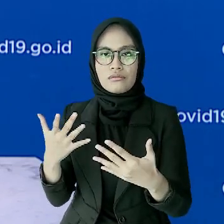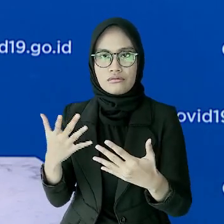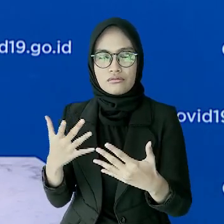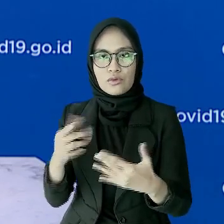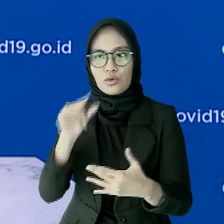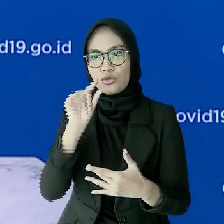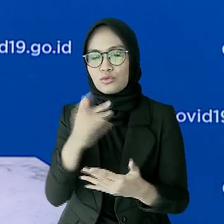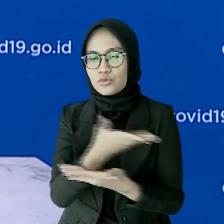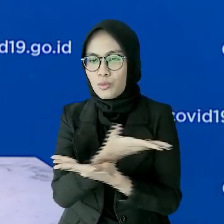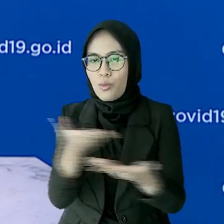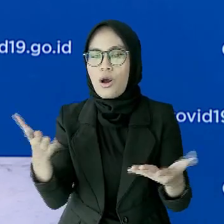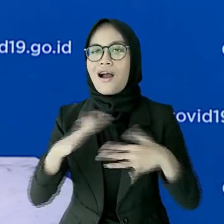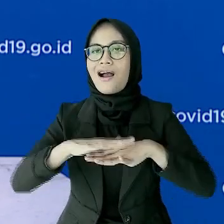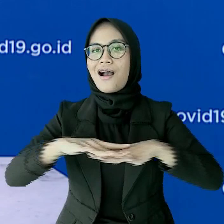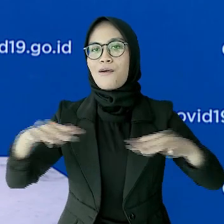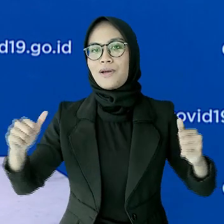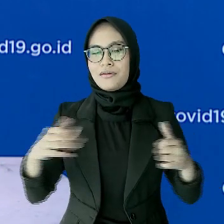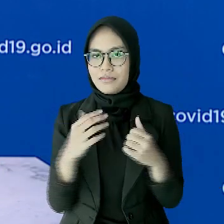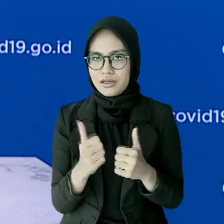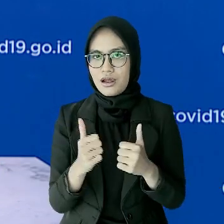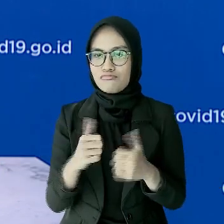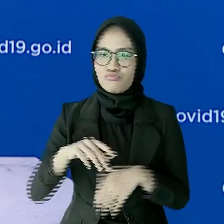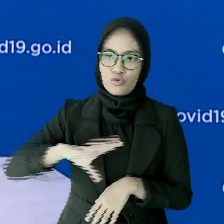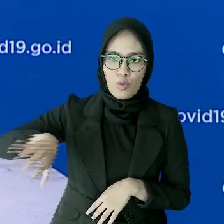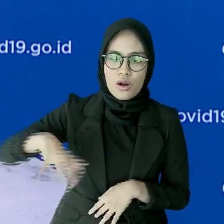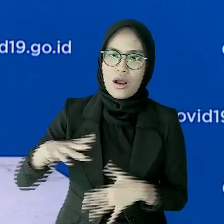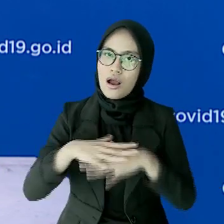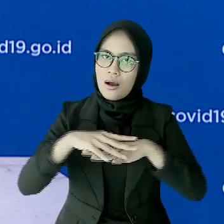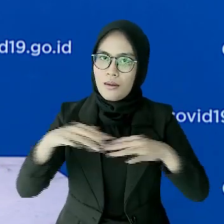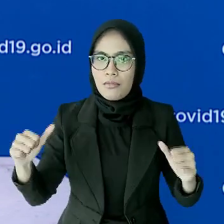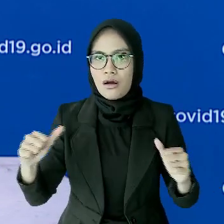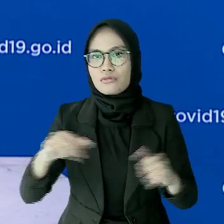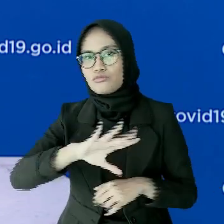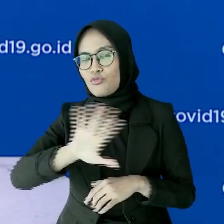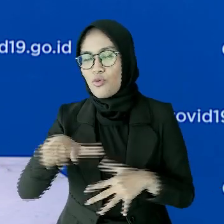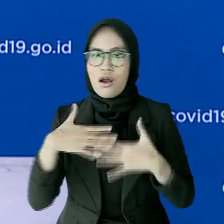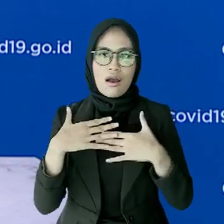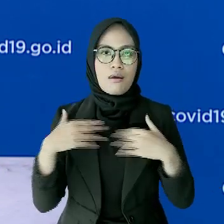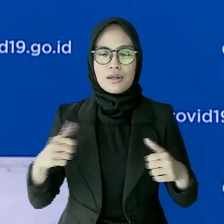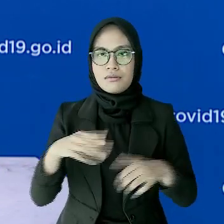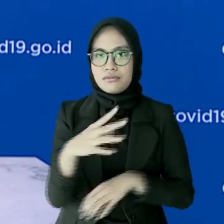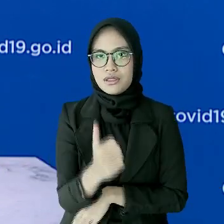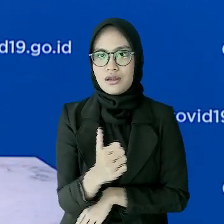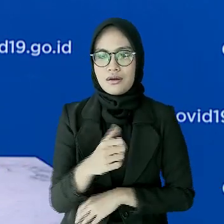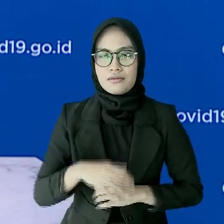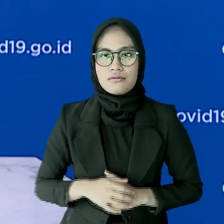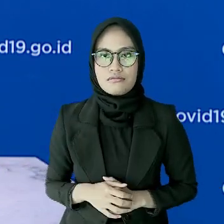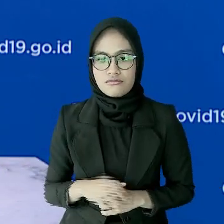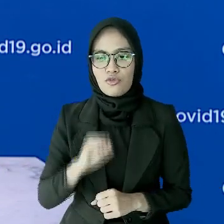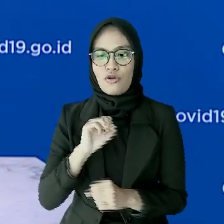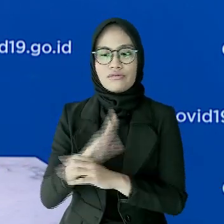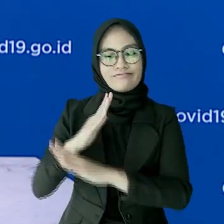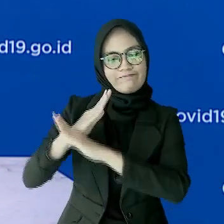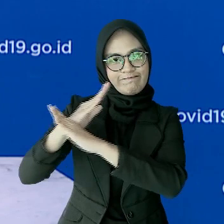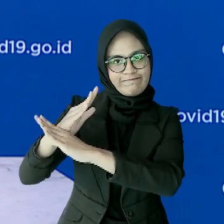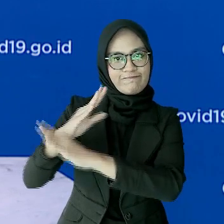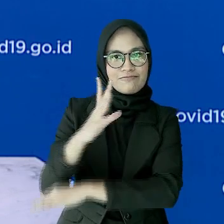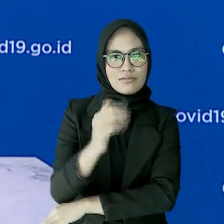sendiri, keluarga, dan akhirnya berperan dalam mencegah peningkatan kasus pada tingkat regional maupun